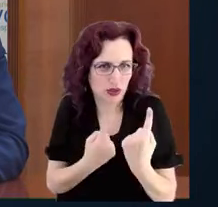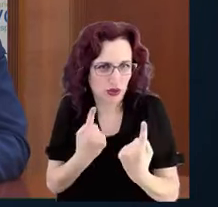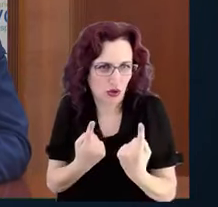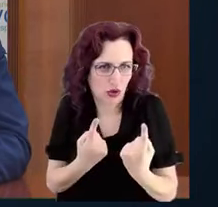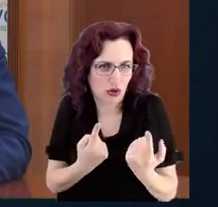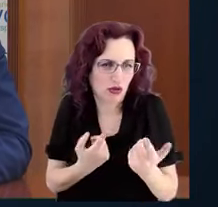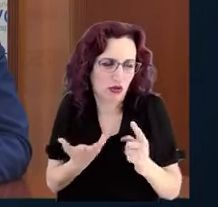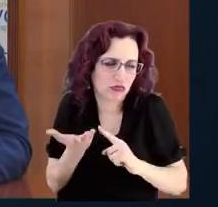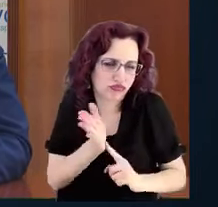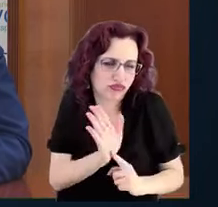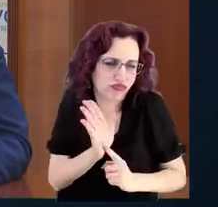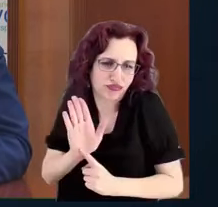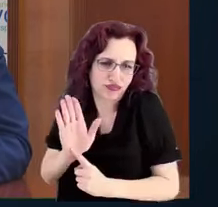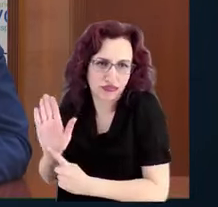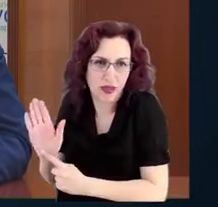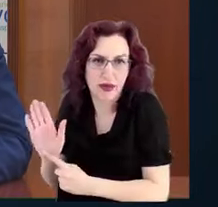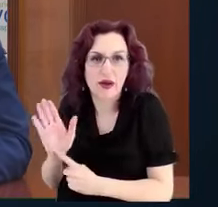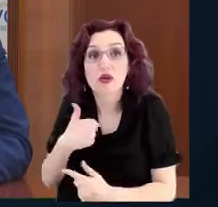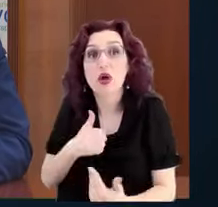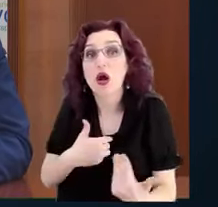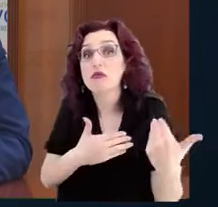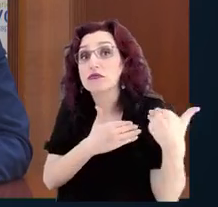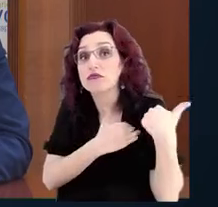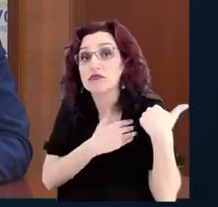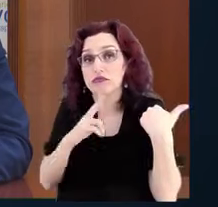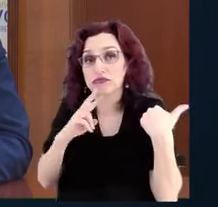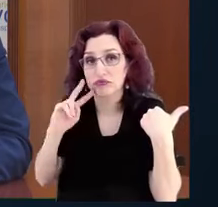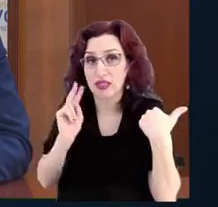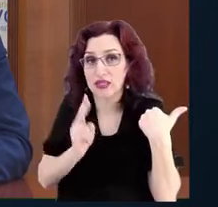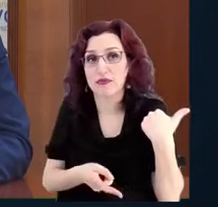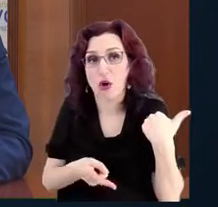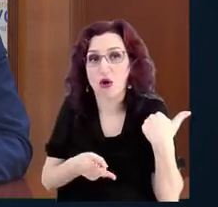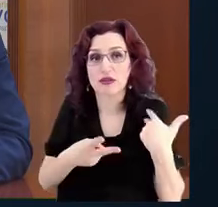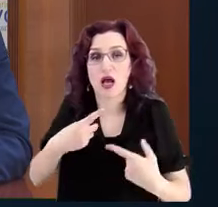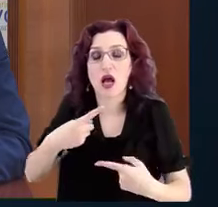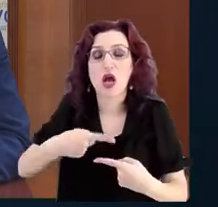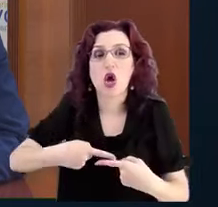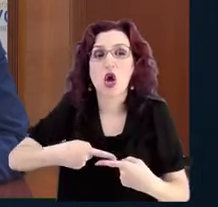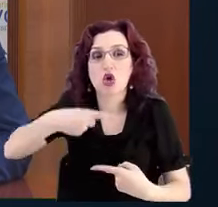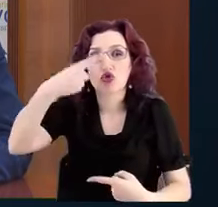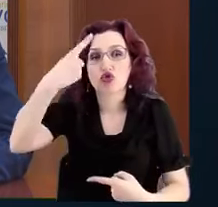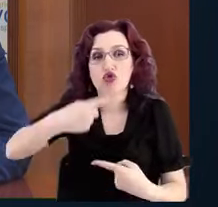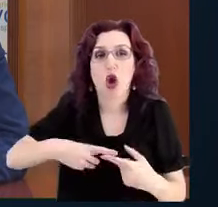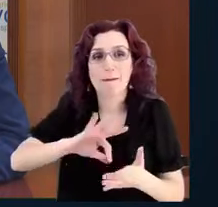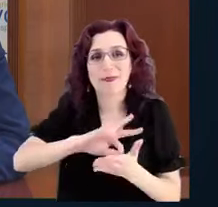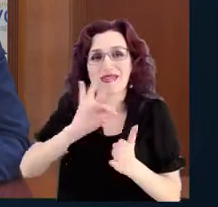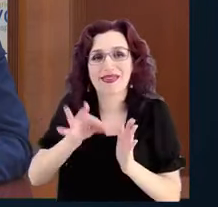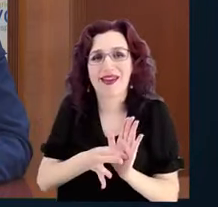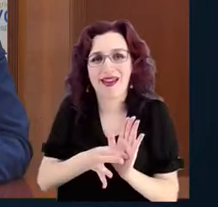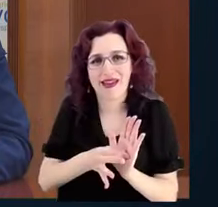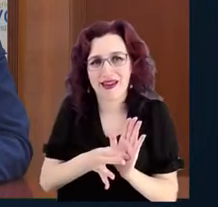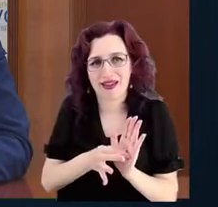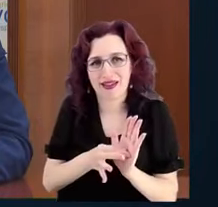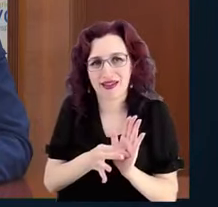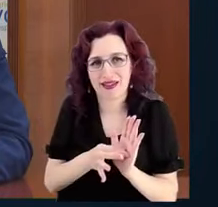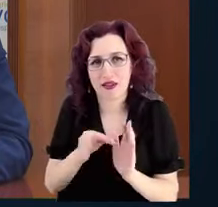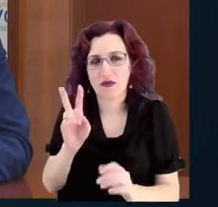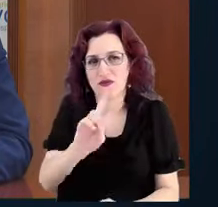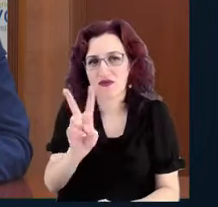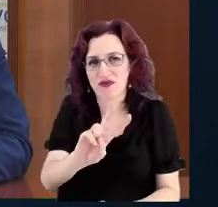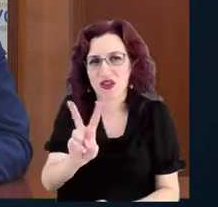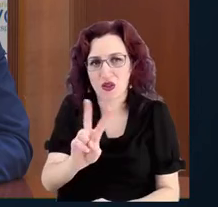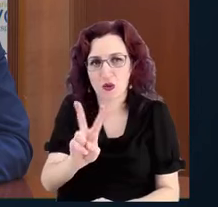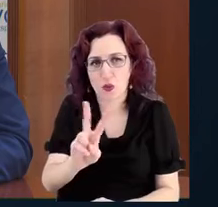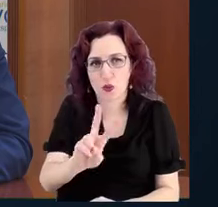il nostro compito è quello di dare risposte e il job day del 22 grazie anche alla collaborazione e anzi alla